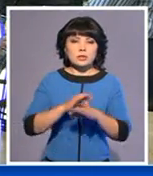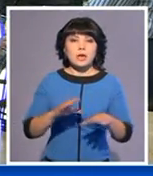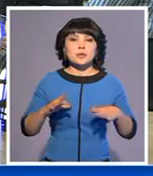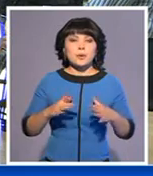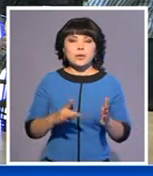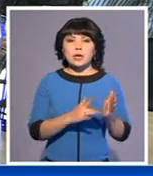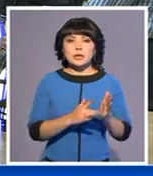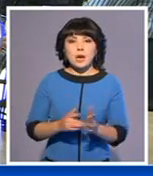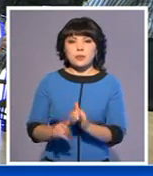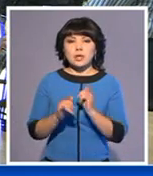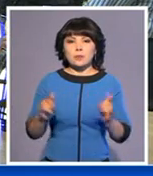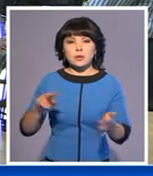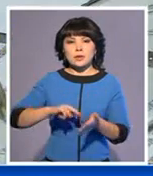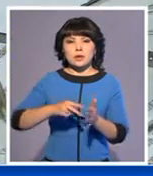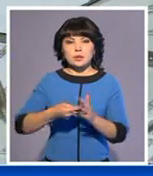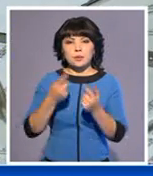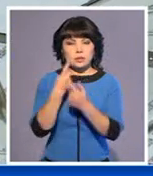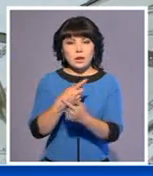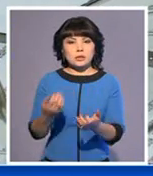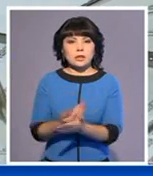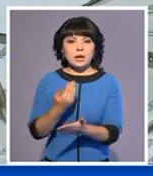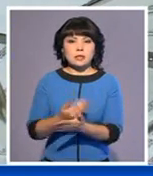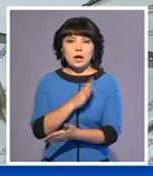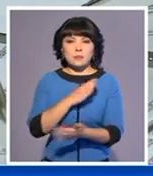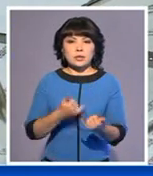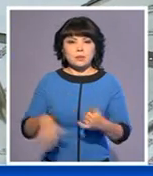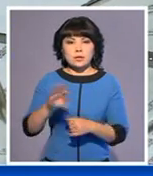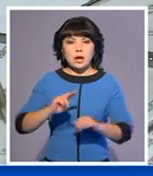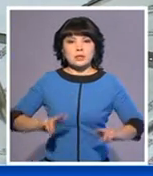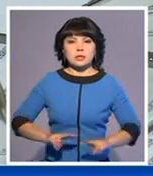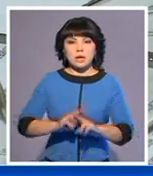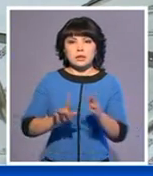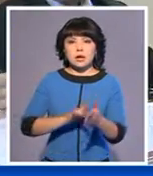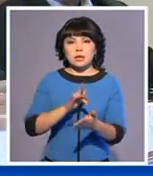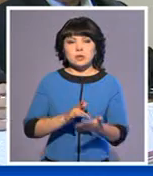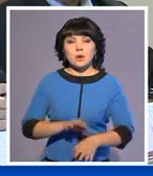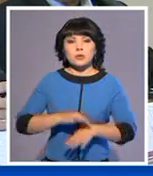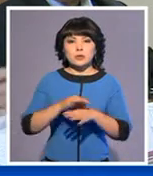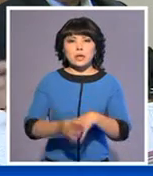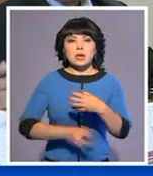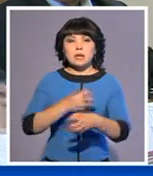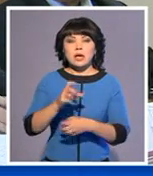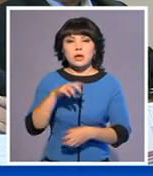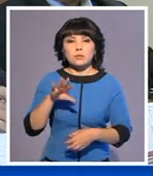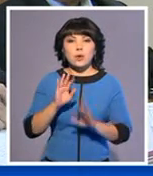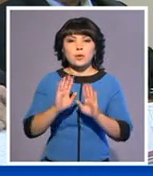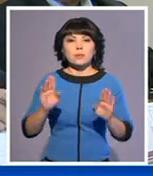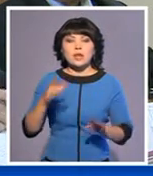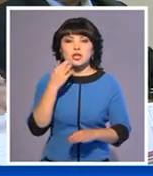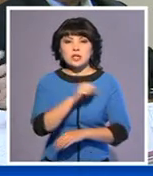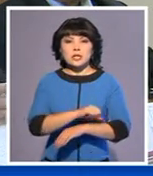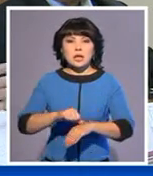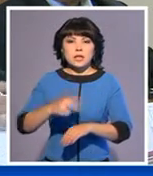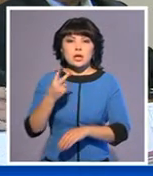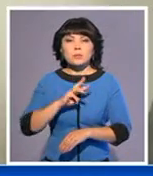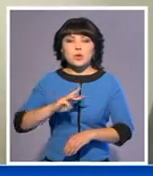жоспар туралы да айтылды. Еліміздің туризм индустриясы комитетінің есебінше, Астана қаласында өтетін халықаралық экспо көрмесіне шетелден 2 миллиондай